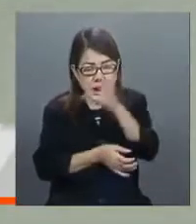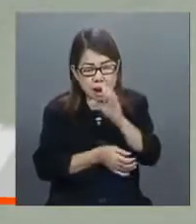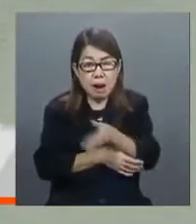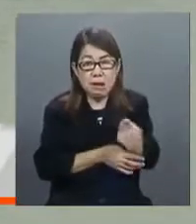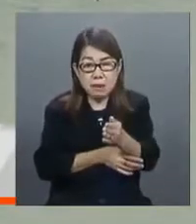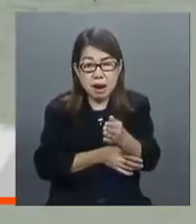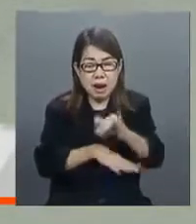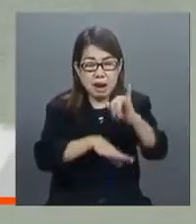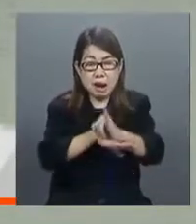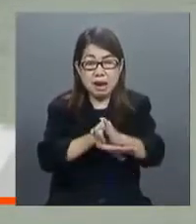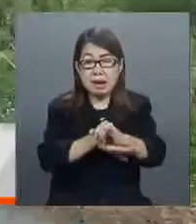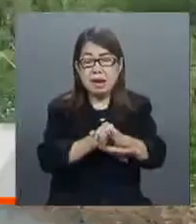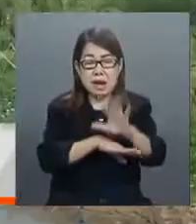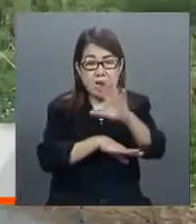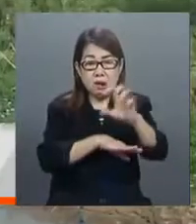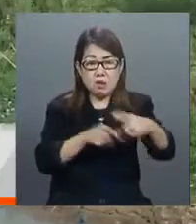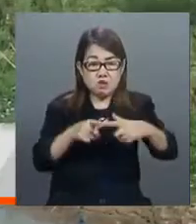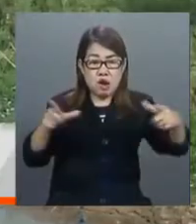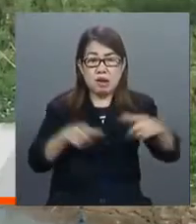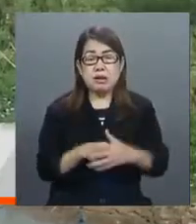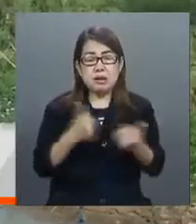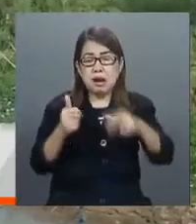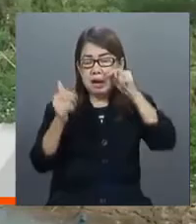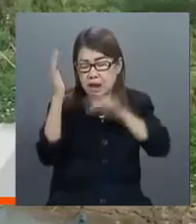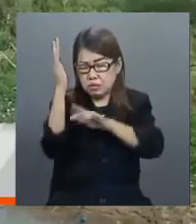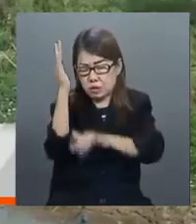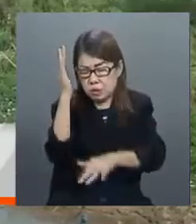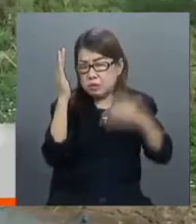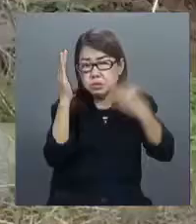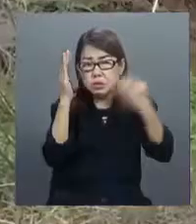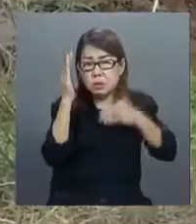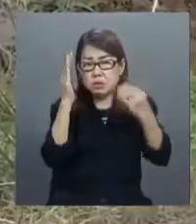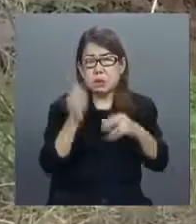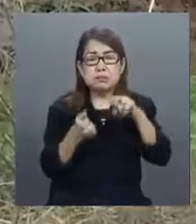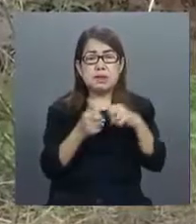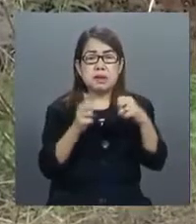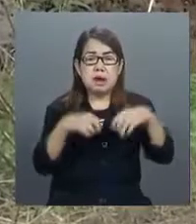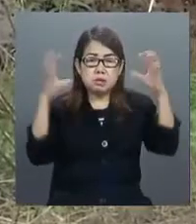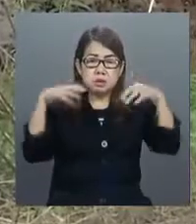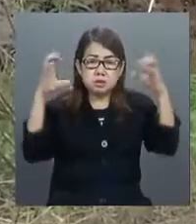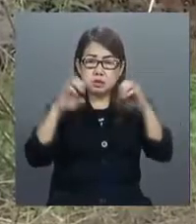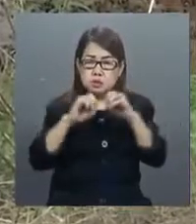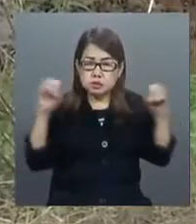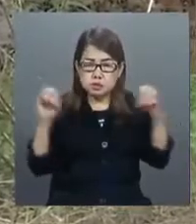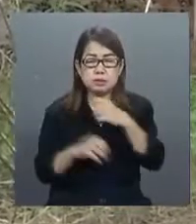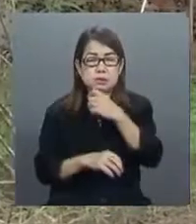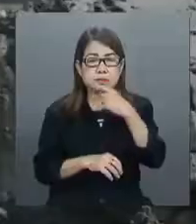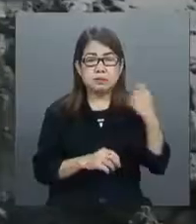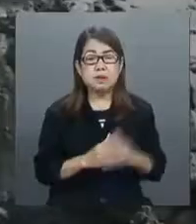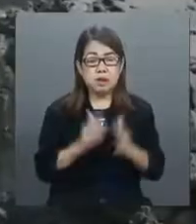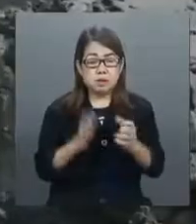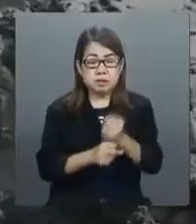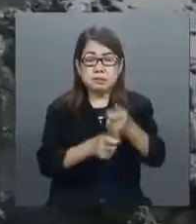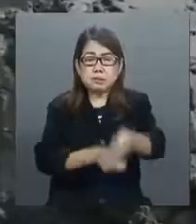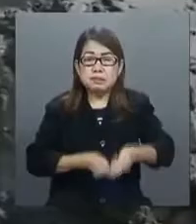500ไร่นะครับที่กำลังระดับน้ำนั้นลดลงอย่างต่อเนื่องจากภาวะภัยแล้งเกษตรกรตำบล